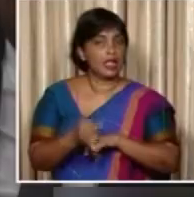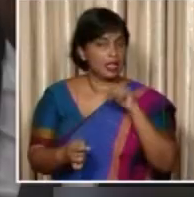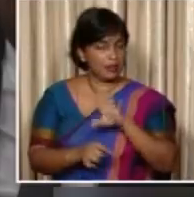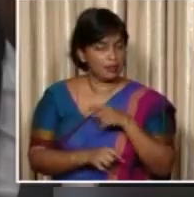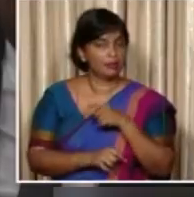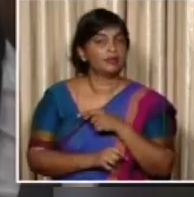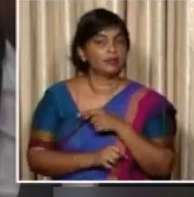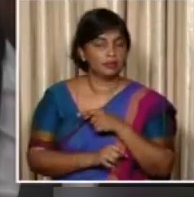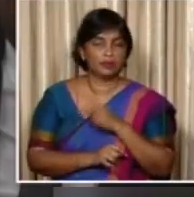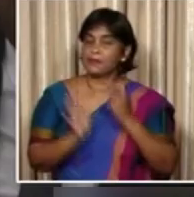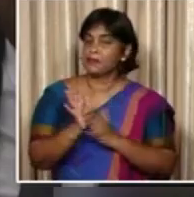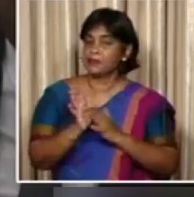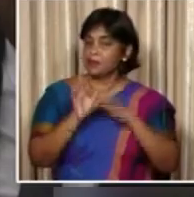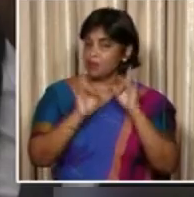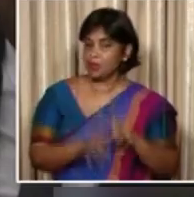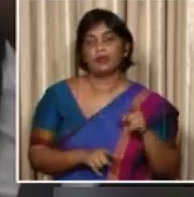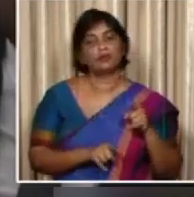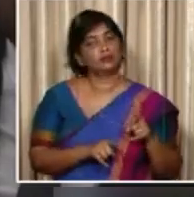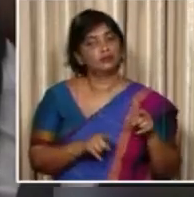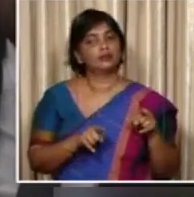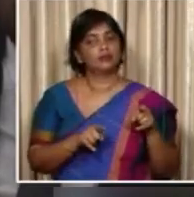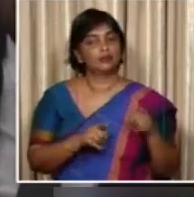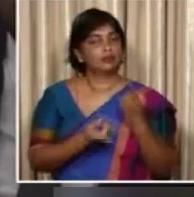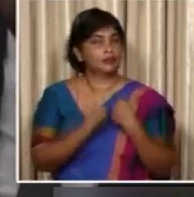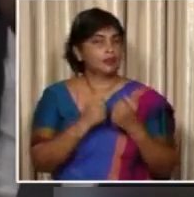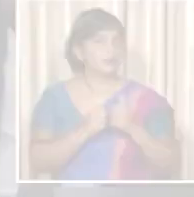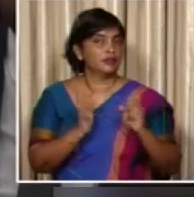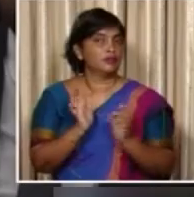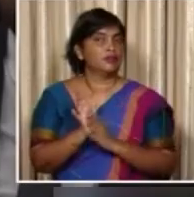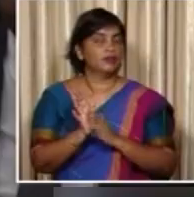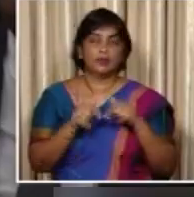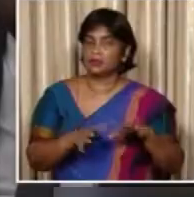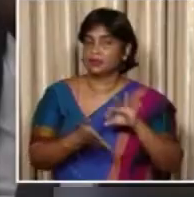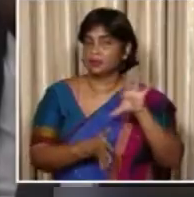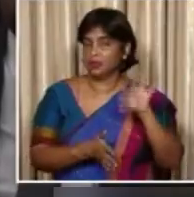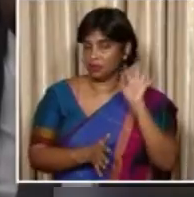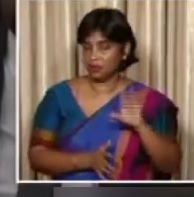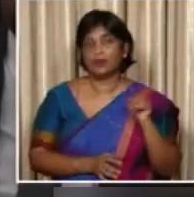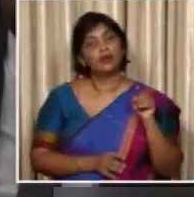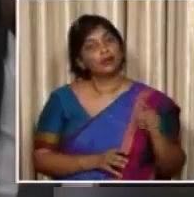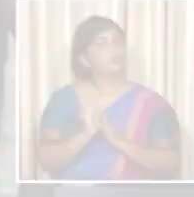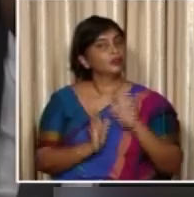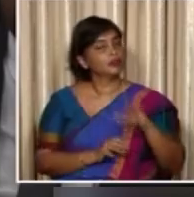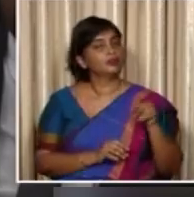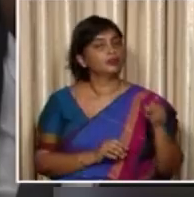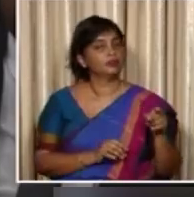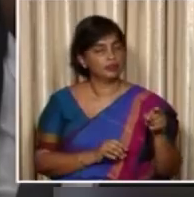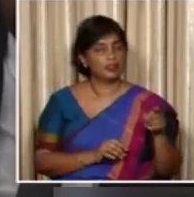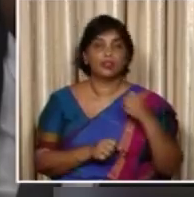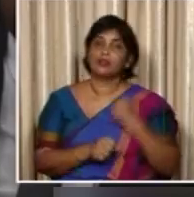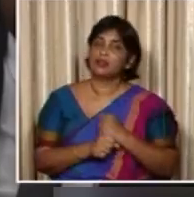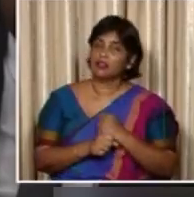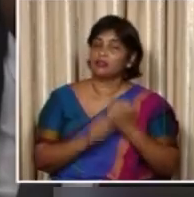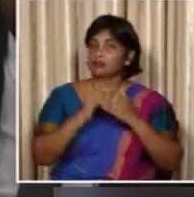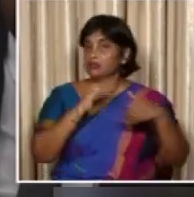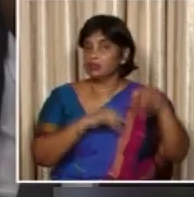ලේකම්ගේ සමාජිකත්වයෙන් යුක්තව මෙහෙම් කමිටුවක් මේ වෙන විට පත් කර තිබෙනවා. එම කමිටුව විසින් රජයේ